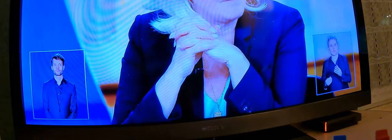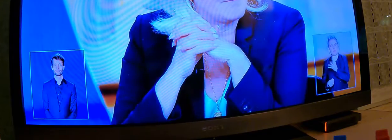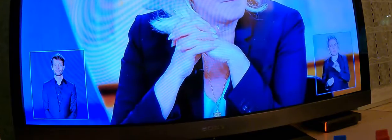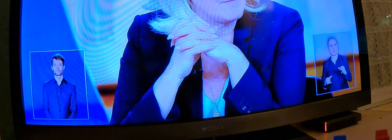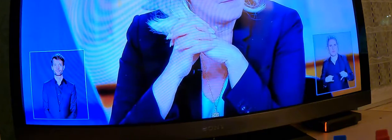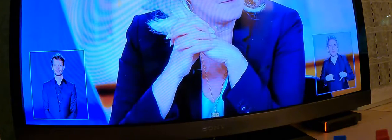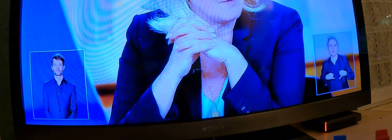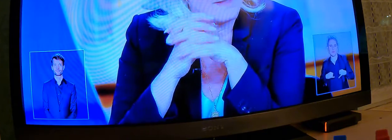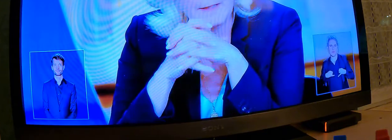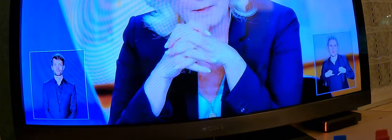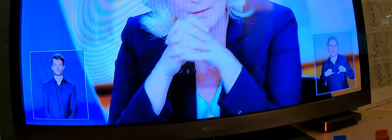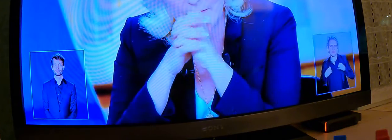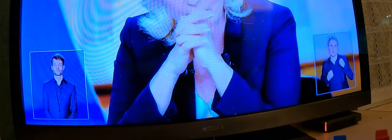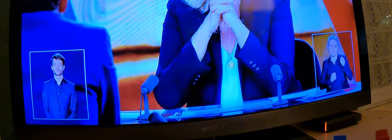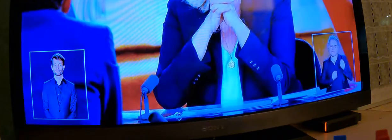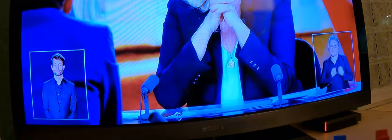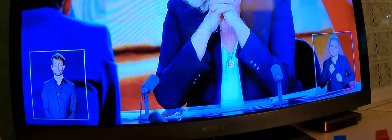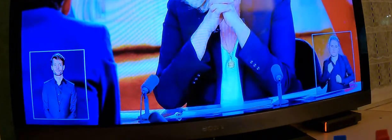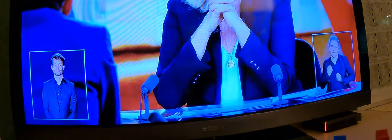tellement souffert dans les